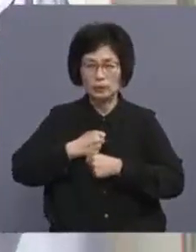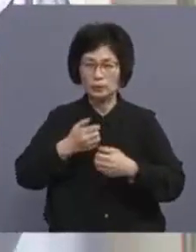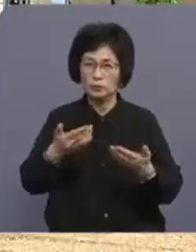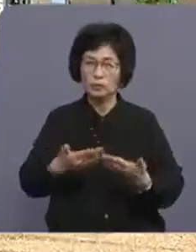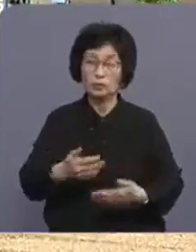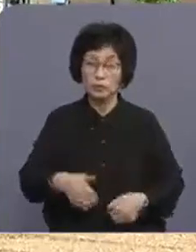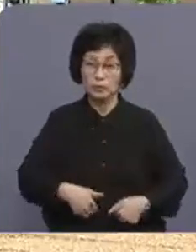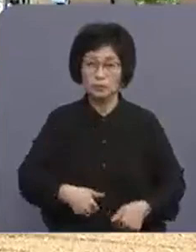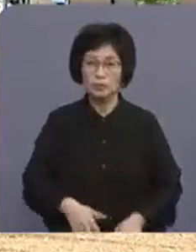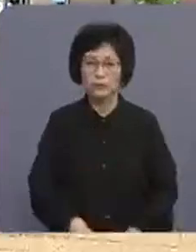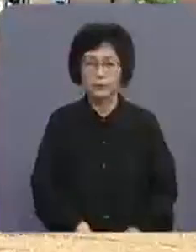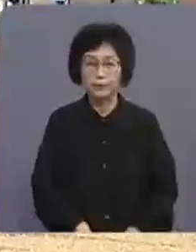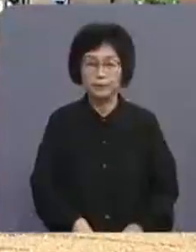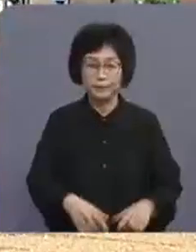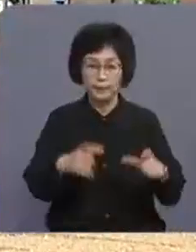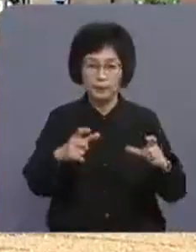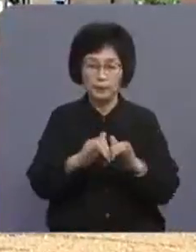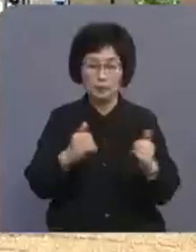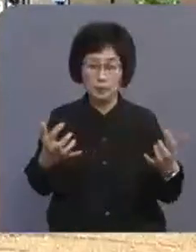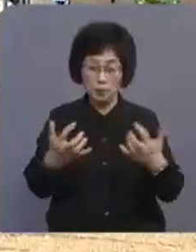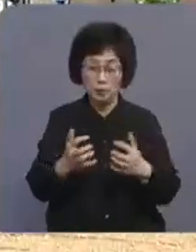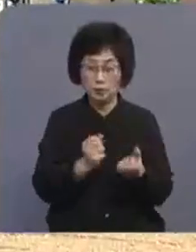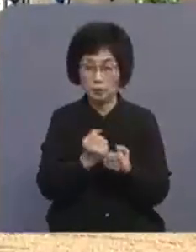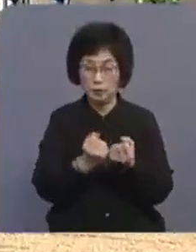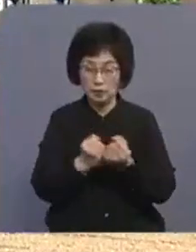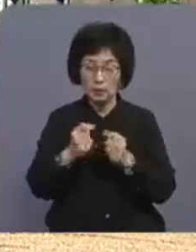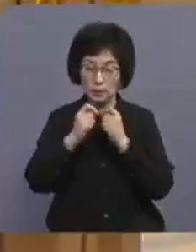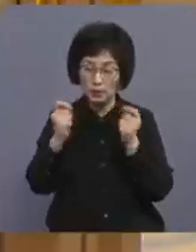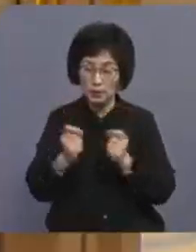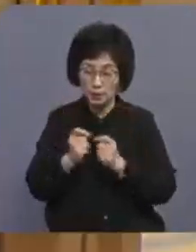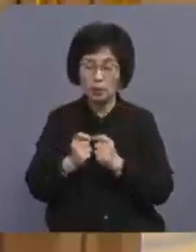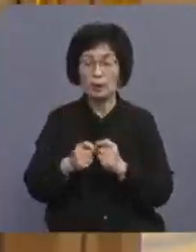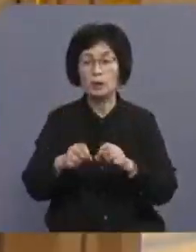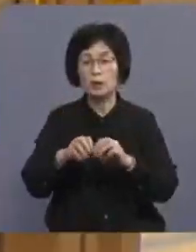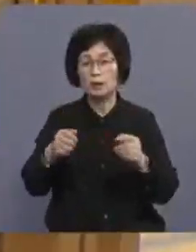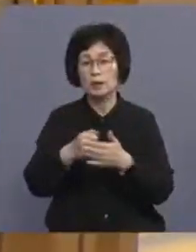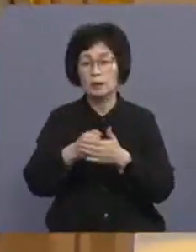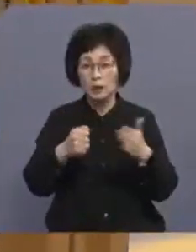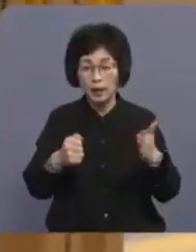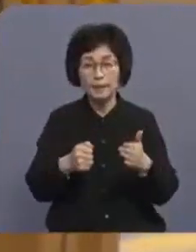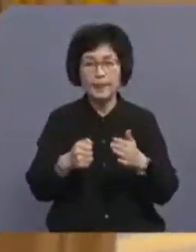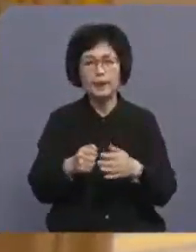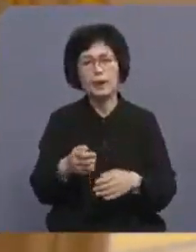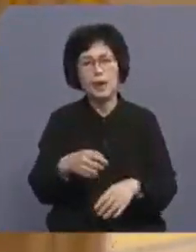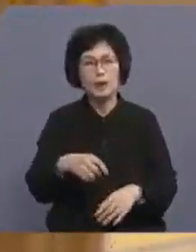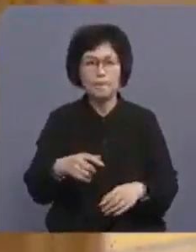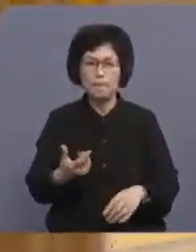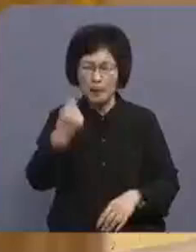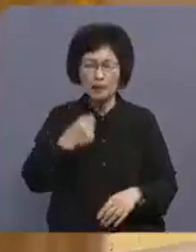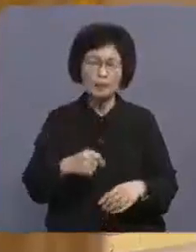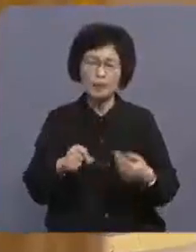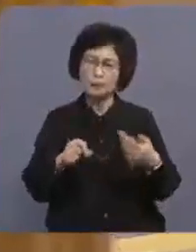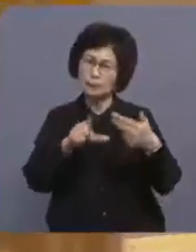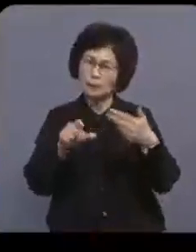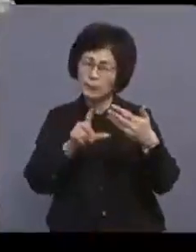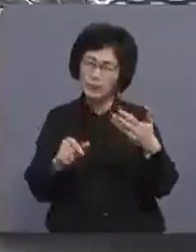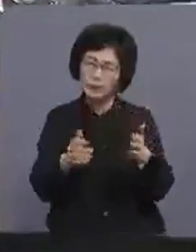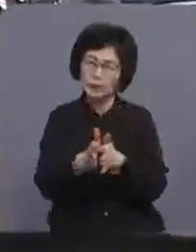않느냐. 주민 설명회와 사유지 문제로 안전 울타리 추가 공사는 빨라야 하반기쯤 착공이